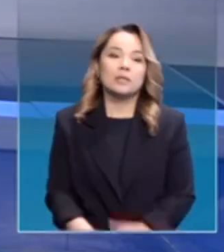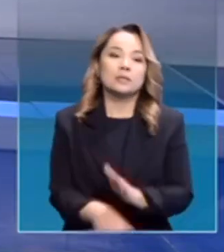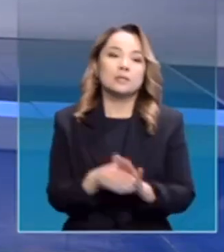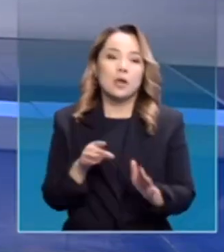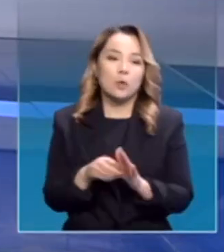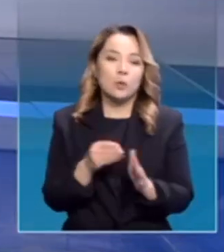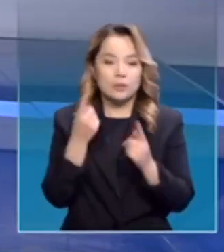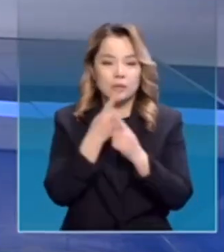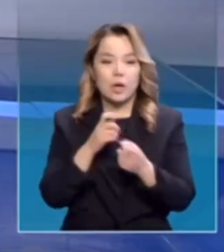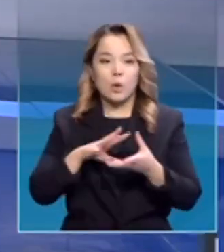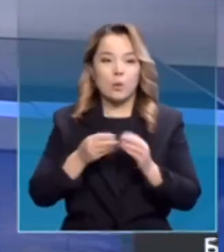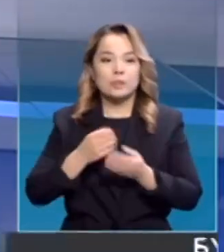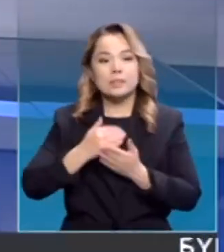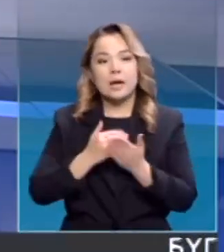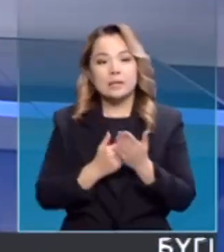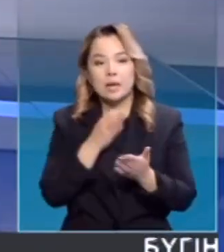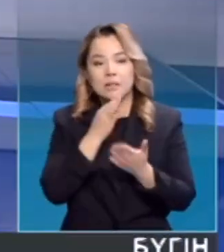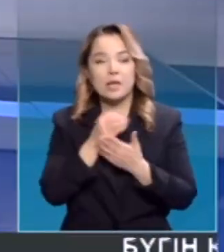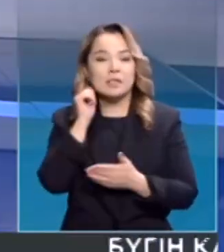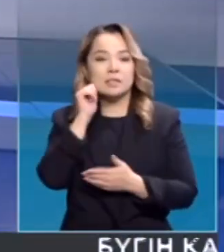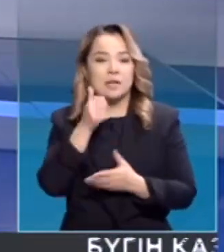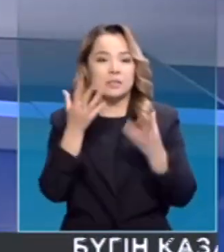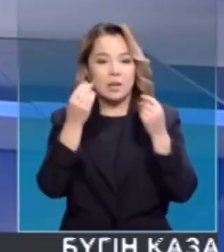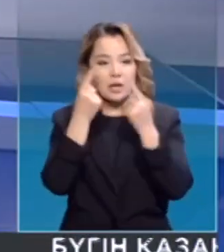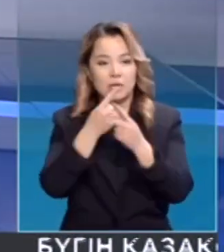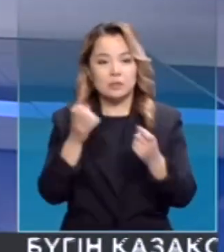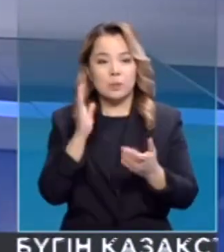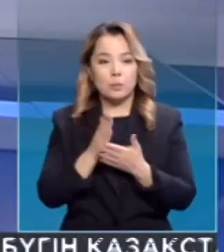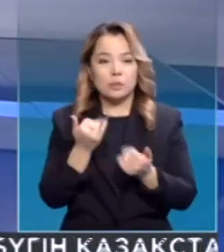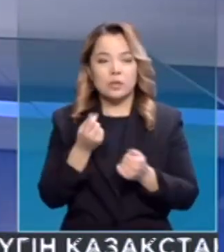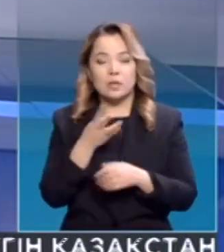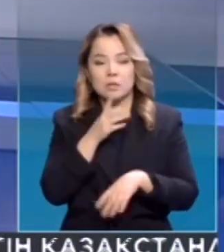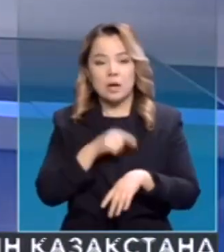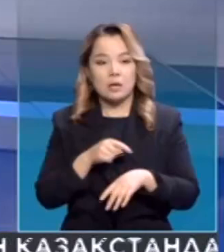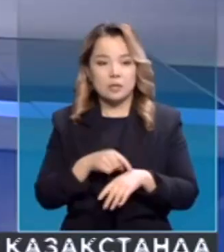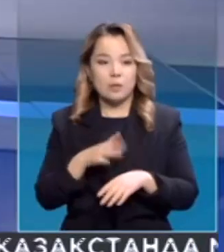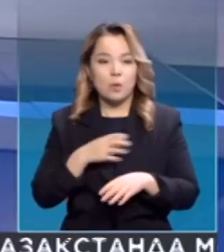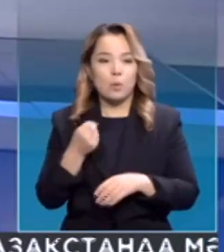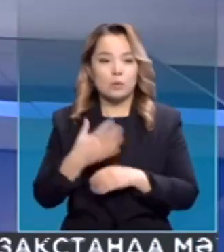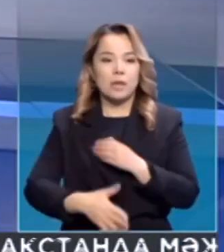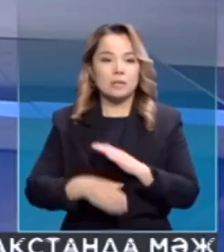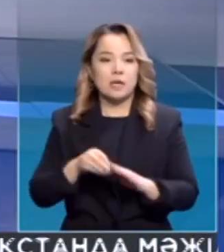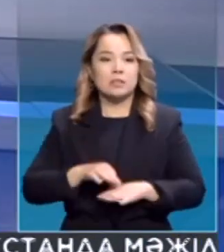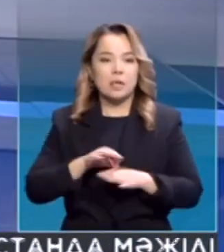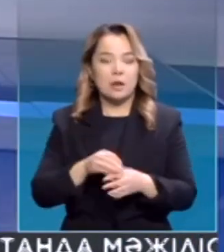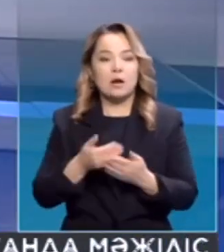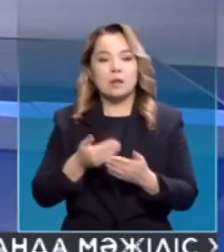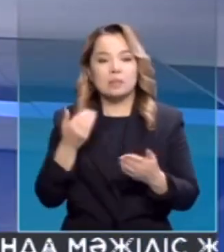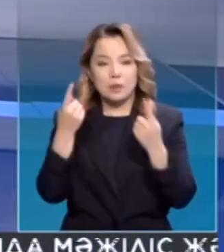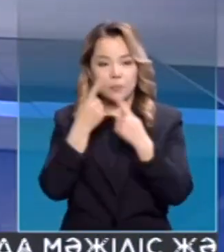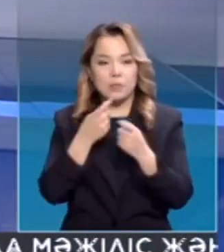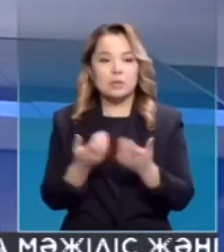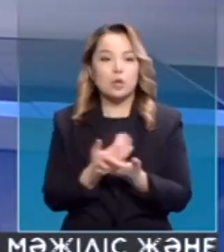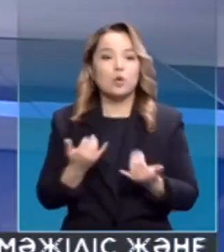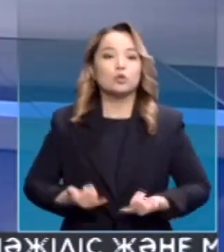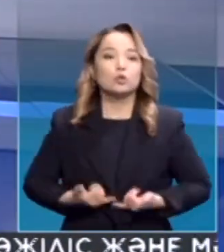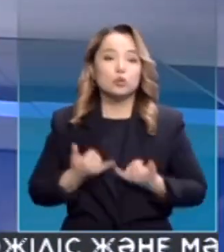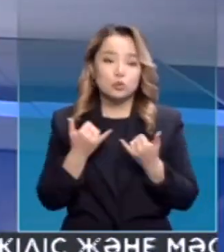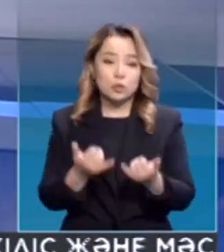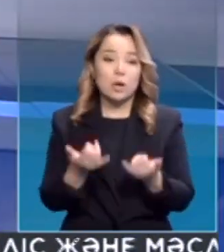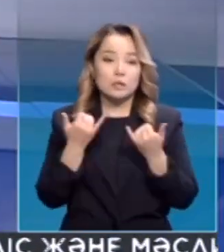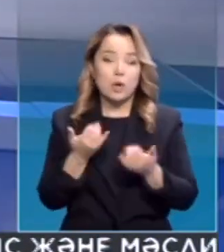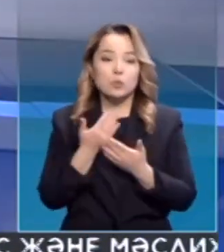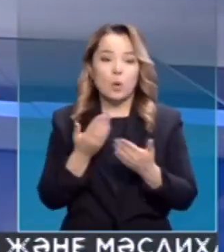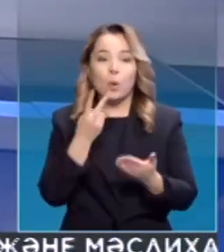Сайлаушылар туралы қорытынды статистика ертең жарияланады, ал бірер сәт бұрын орталық сайлау комиссиясы алдын ала ақпаратты ұсынды. Сонымен